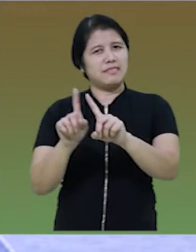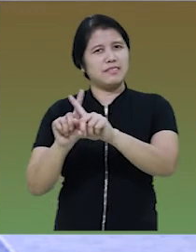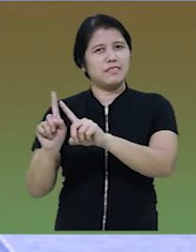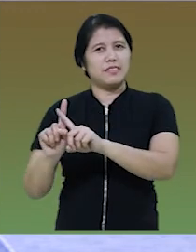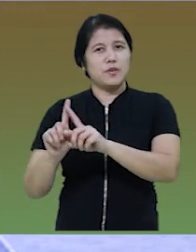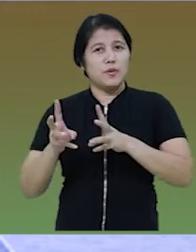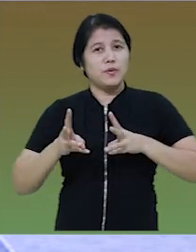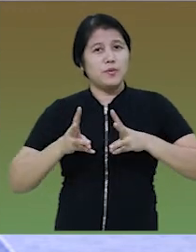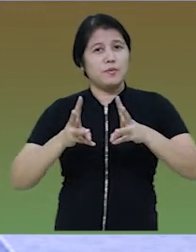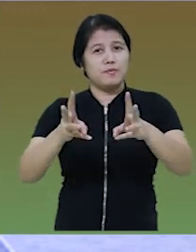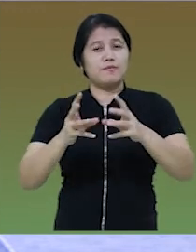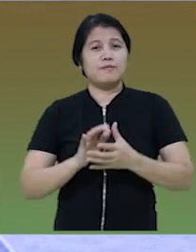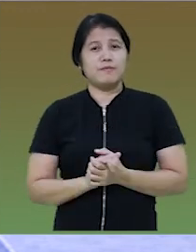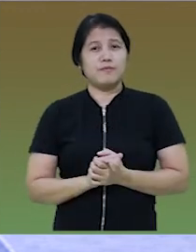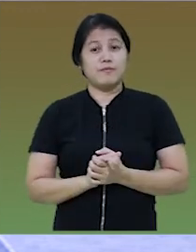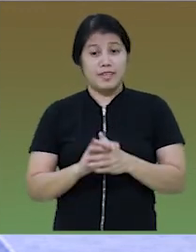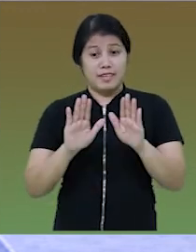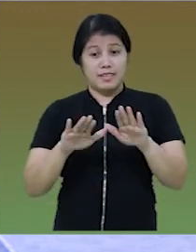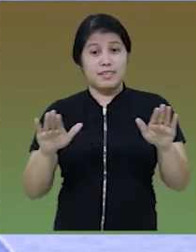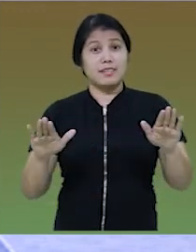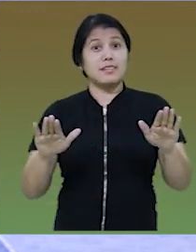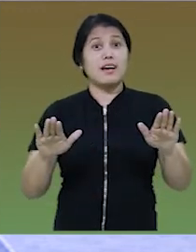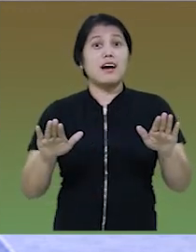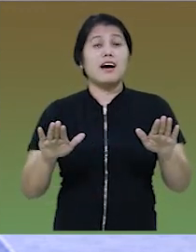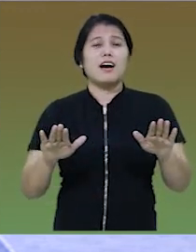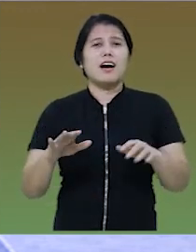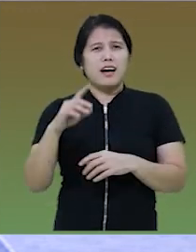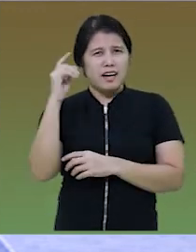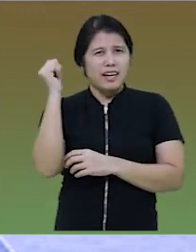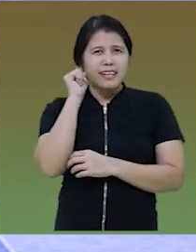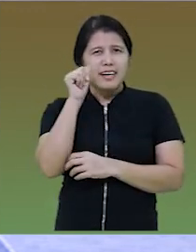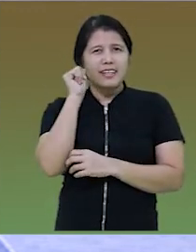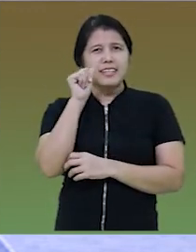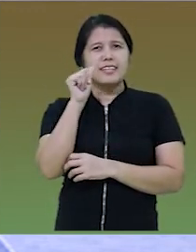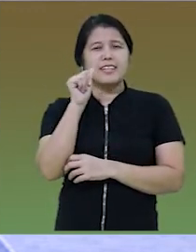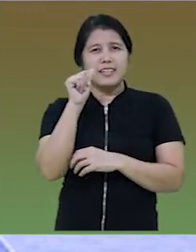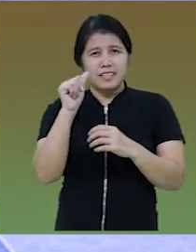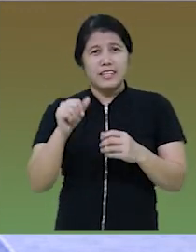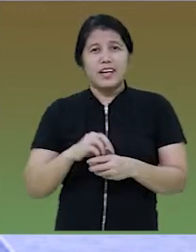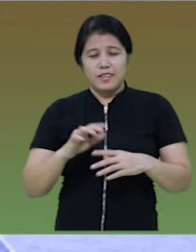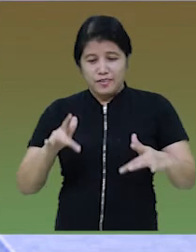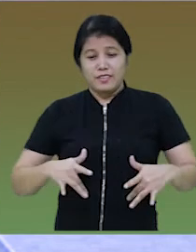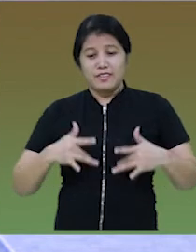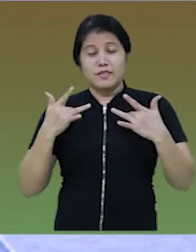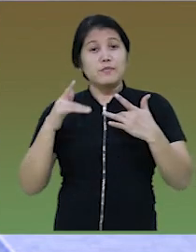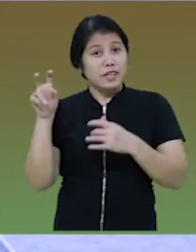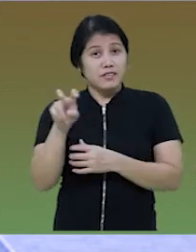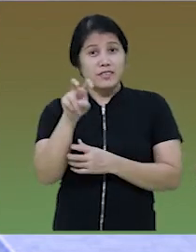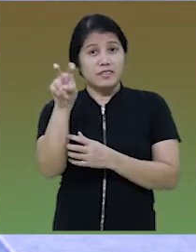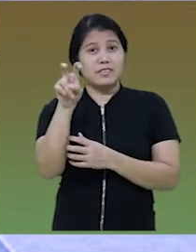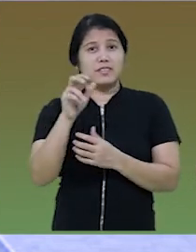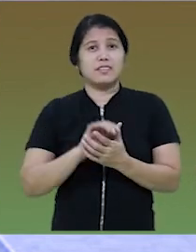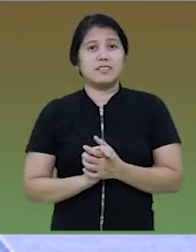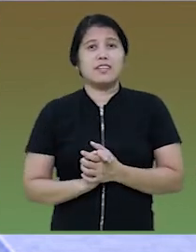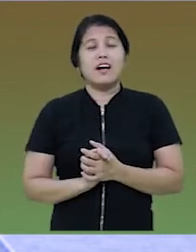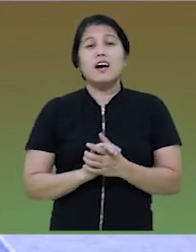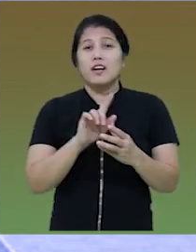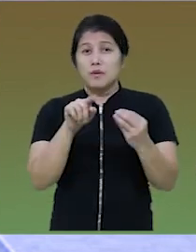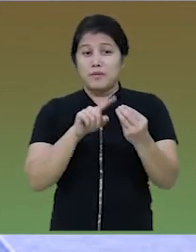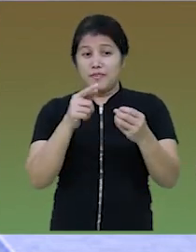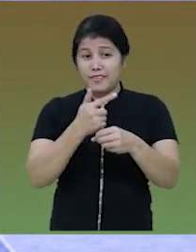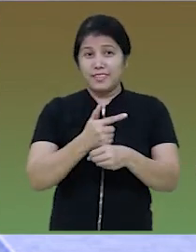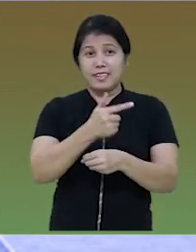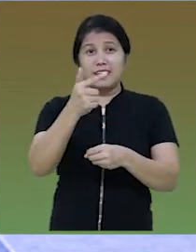paraan. Kids, lagi ding isabuhay ang ating natutunan sa mga adventures natin tungkol sa katangian ng